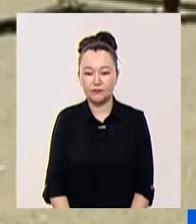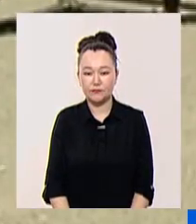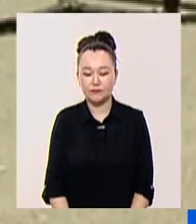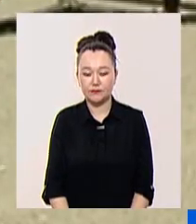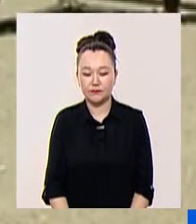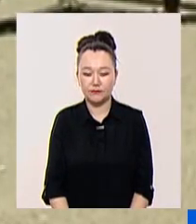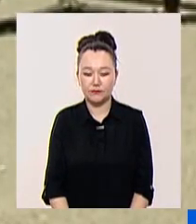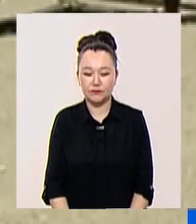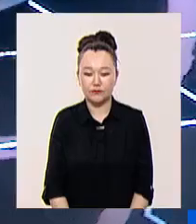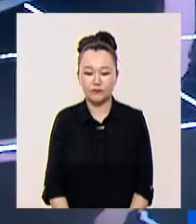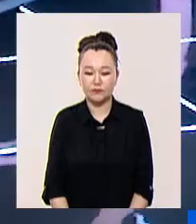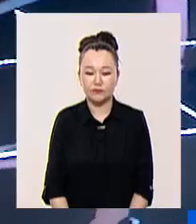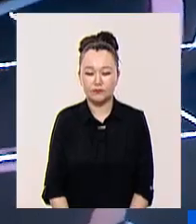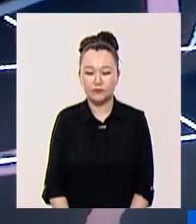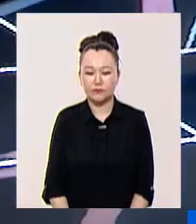Алматы.